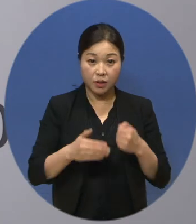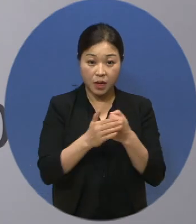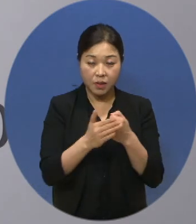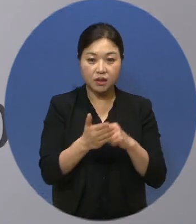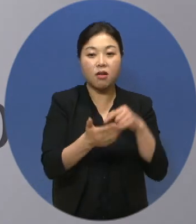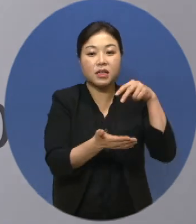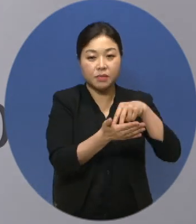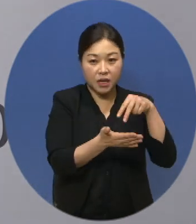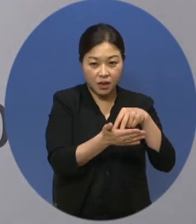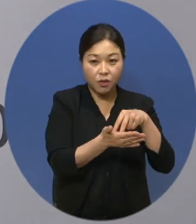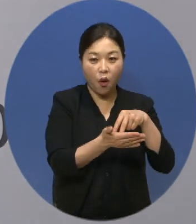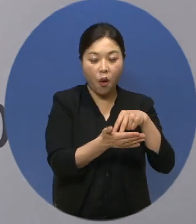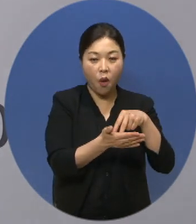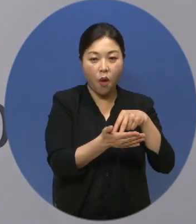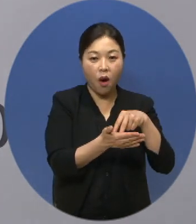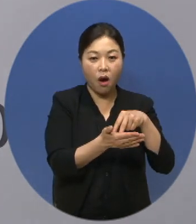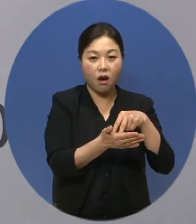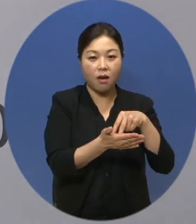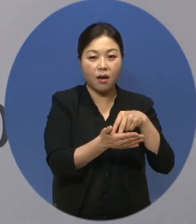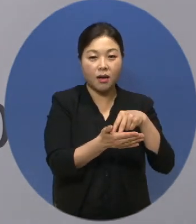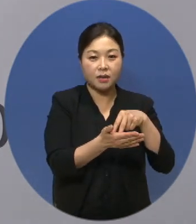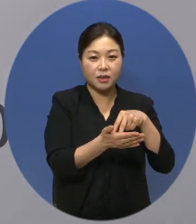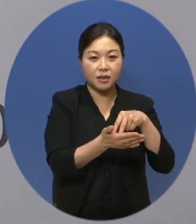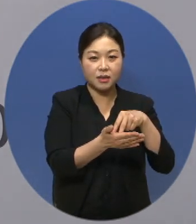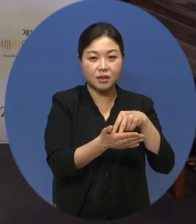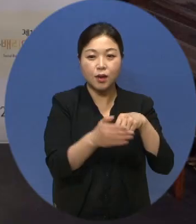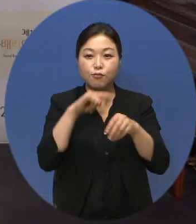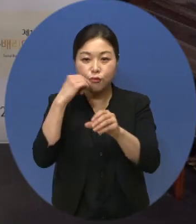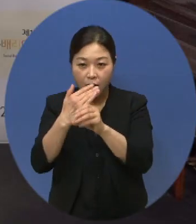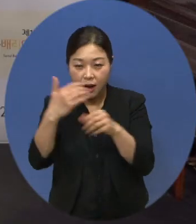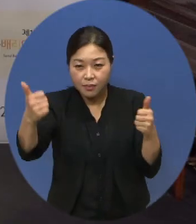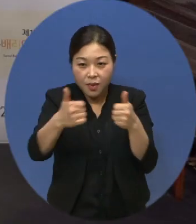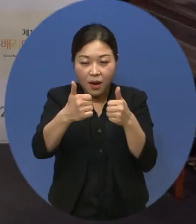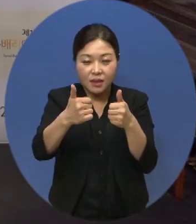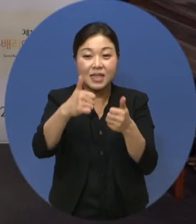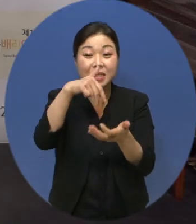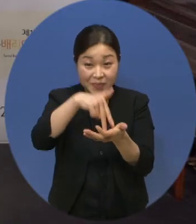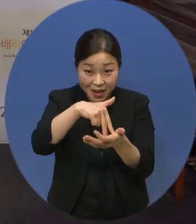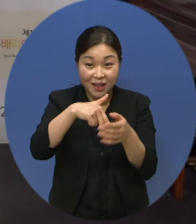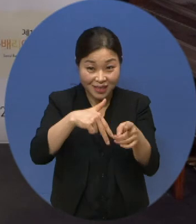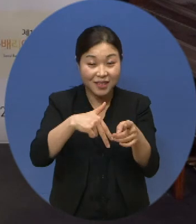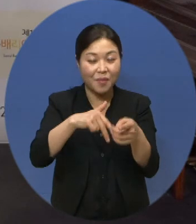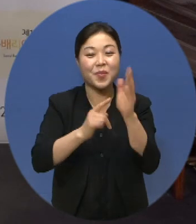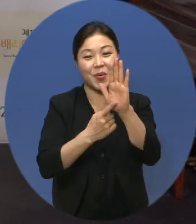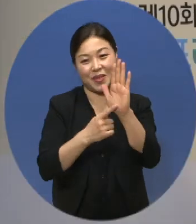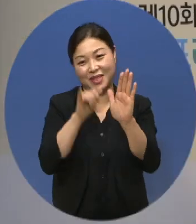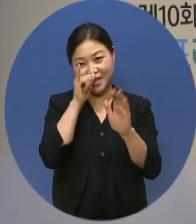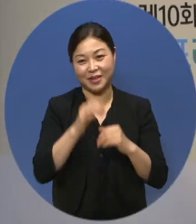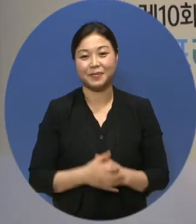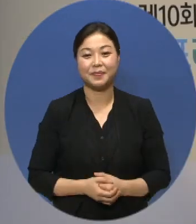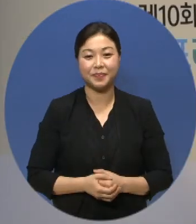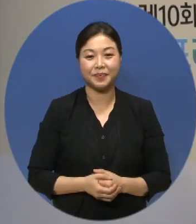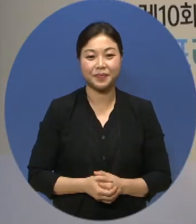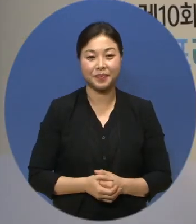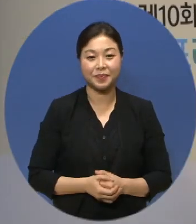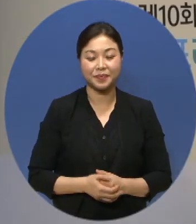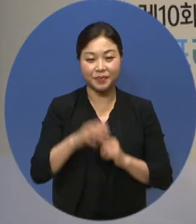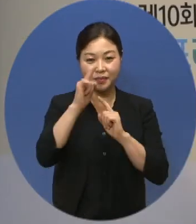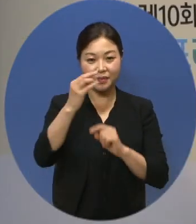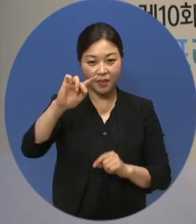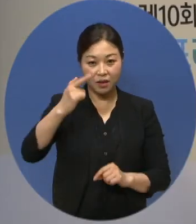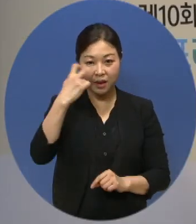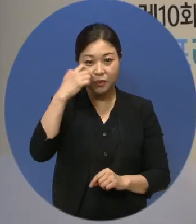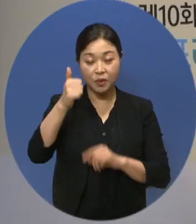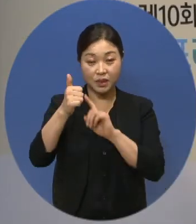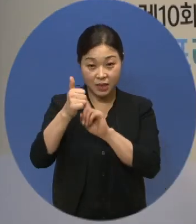맞다고 생각이 들어서 그렇게 연출을 하게 되었습니다. 예. 자, 이태훈 감독님이 꼽는 명장면, 판문점